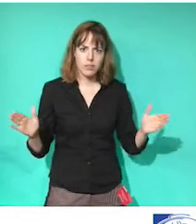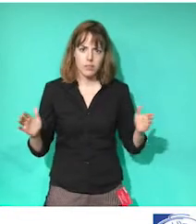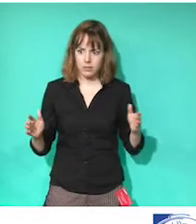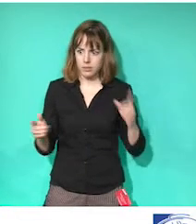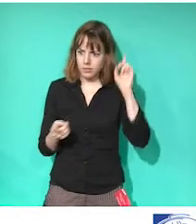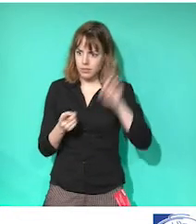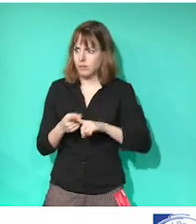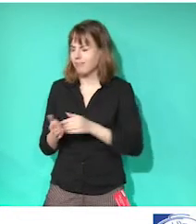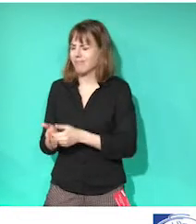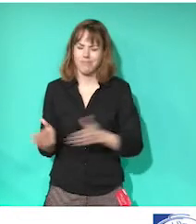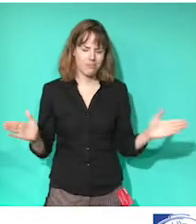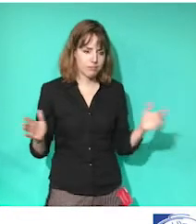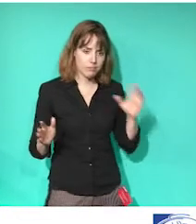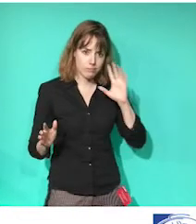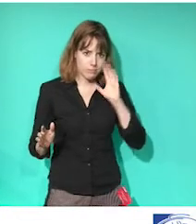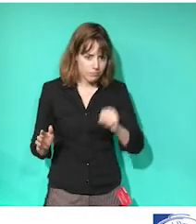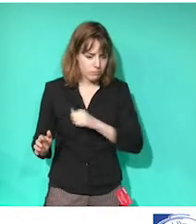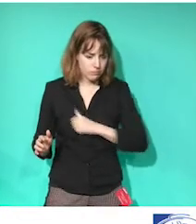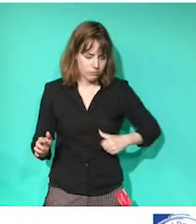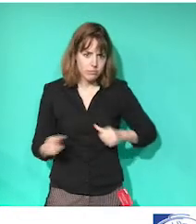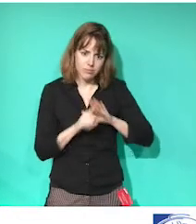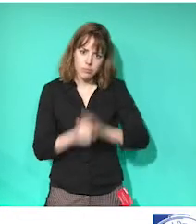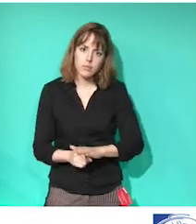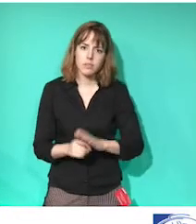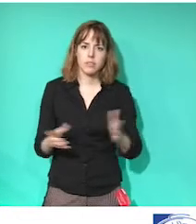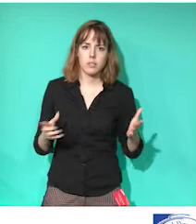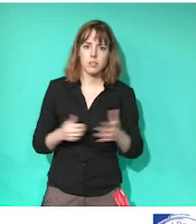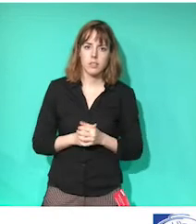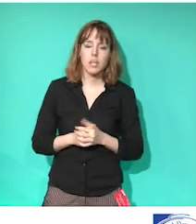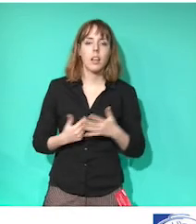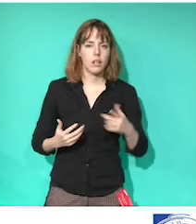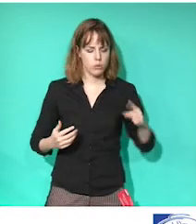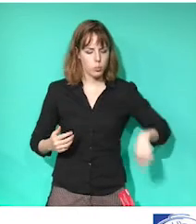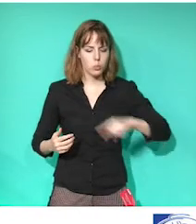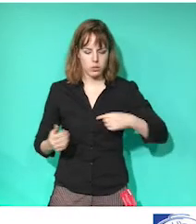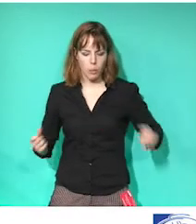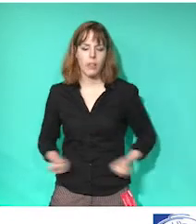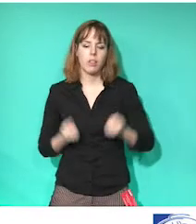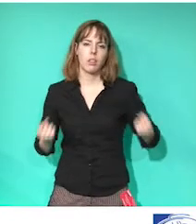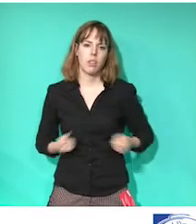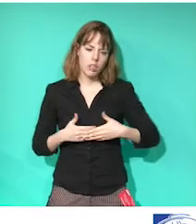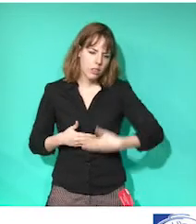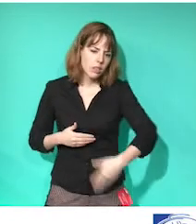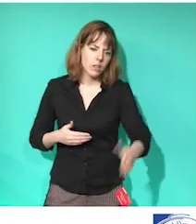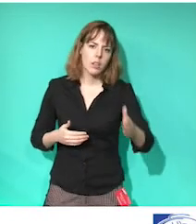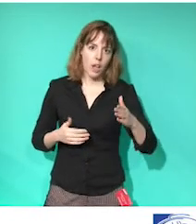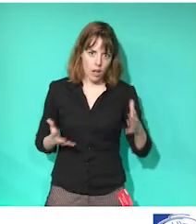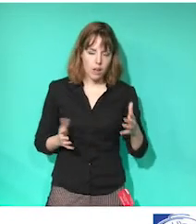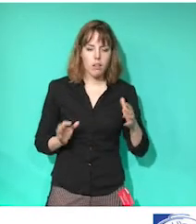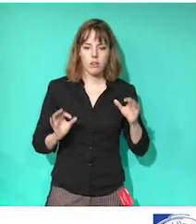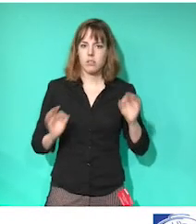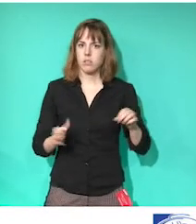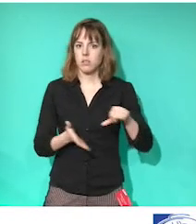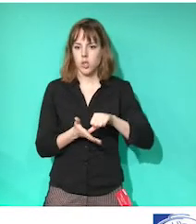Mais la campagne nous a permis à nos centres de booster